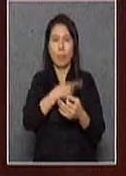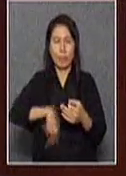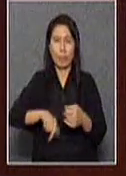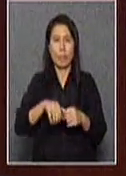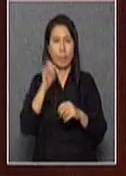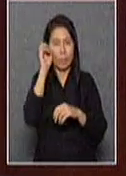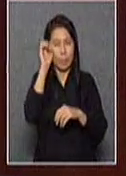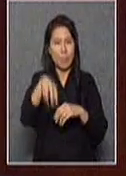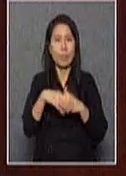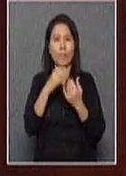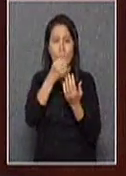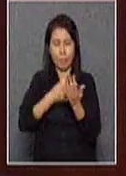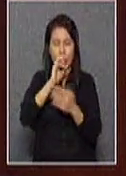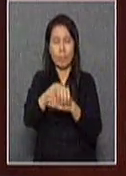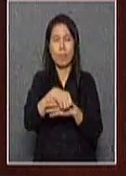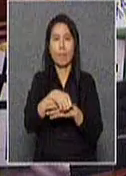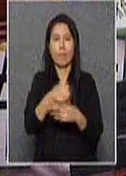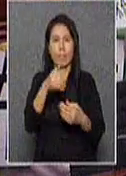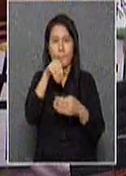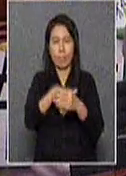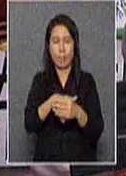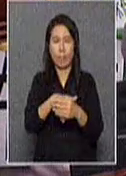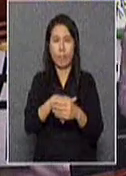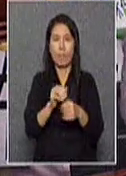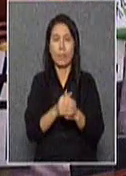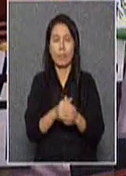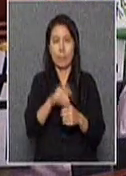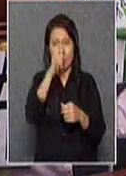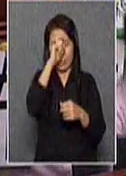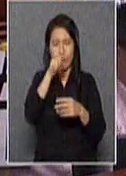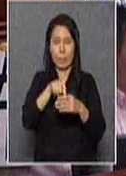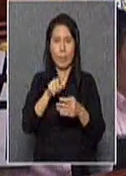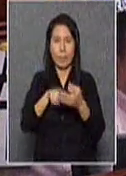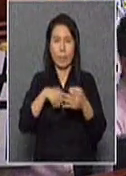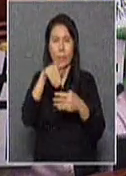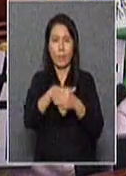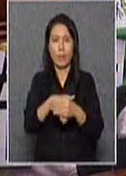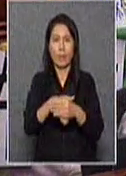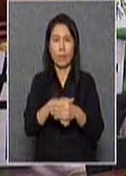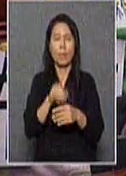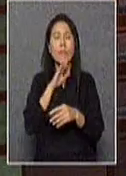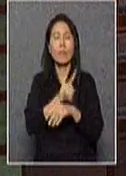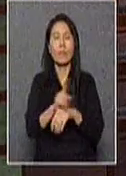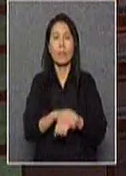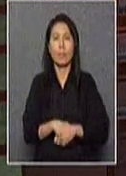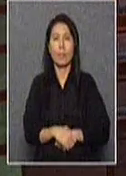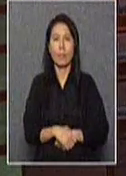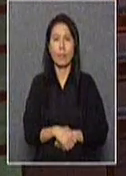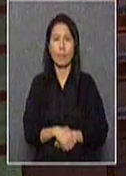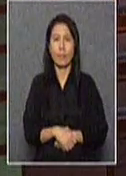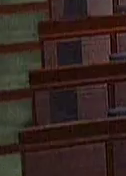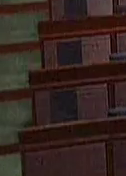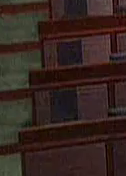議的修正案，予以通過。現在付諸表決。陳志全議員要求記名表決，表決鐘響1分鐘。